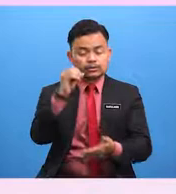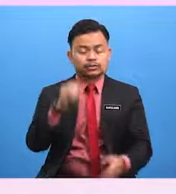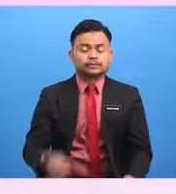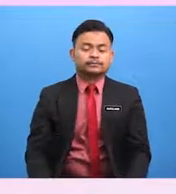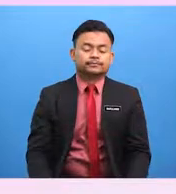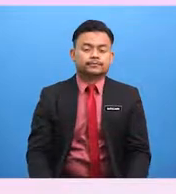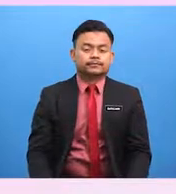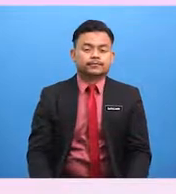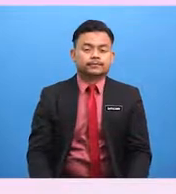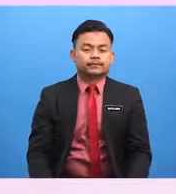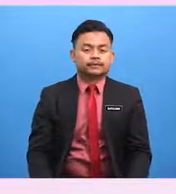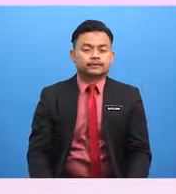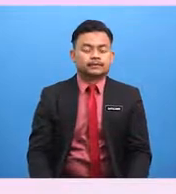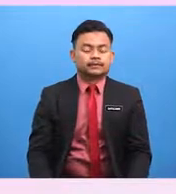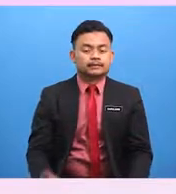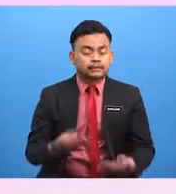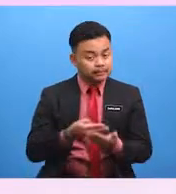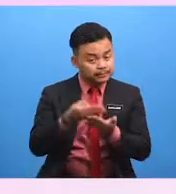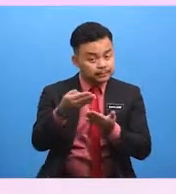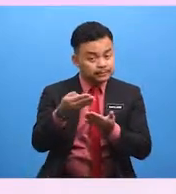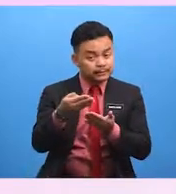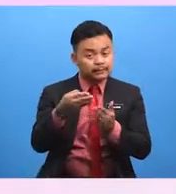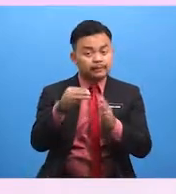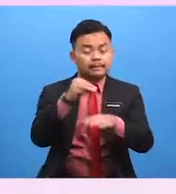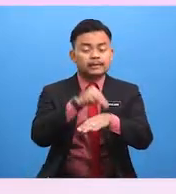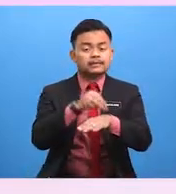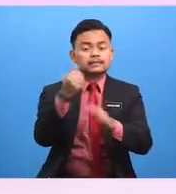berikan masa 10 saat dari sekarang.